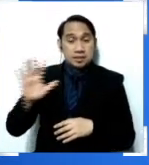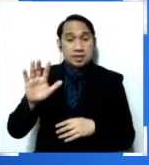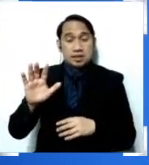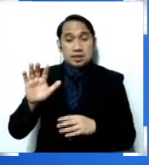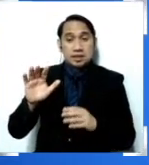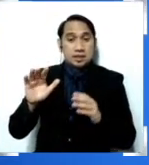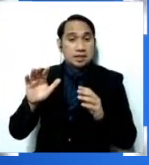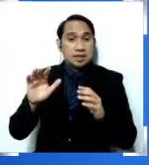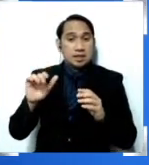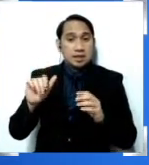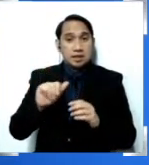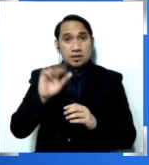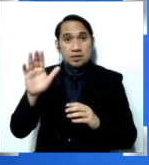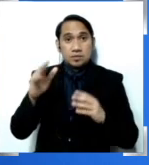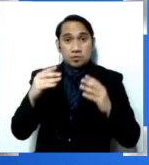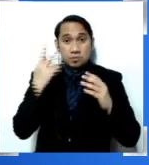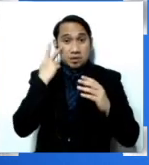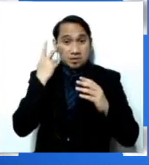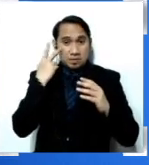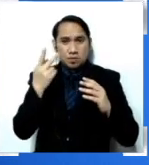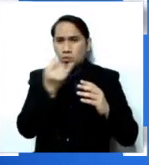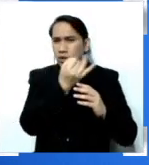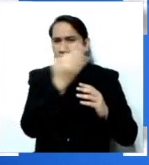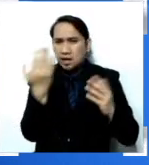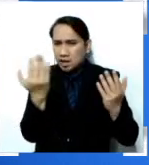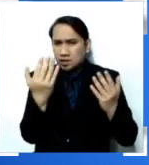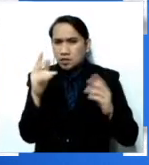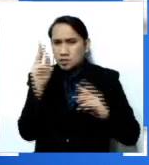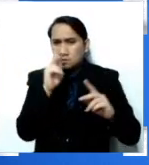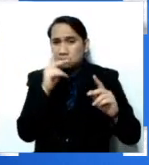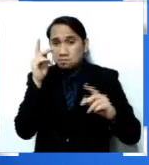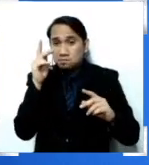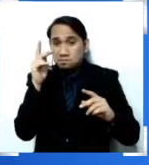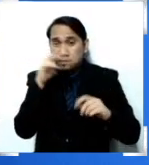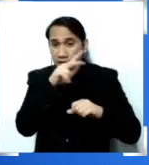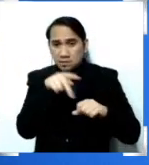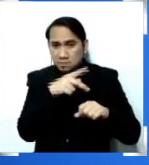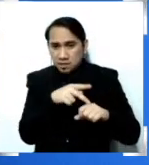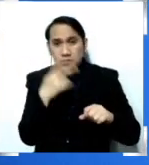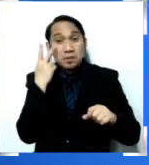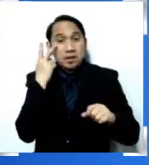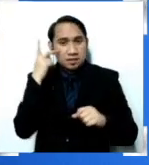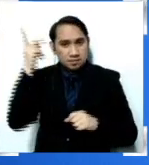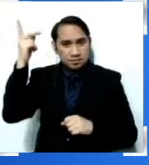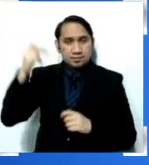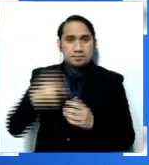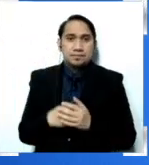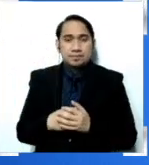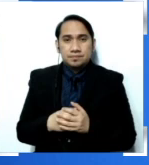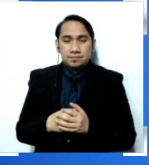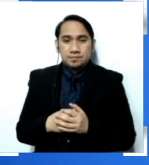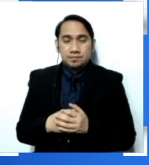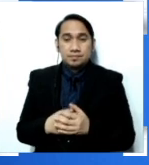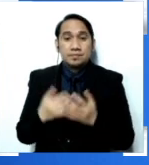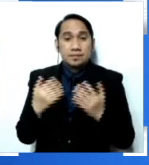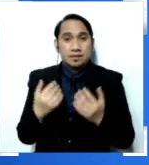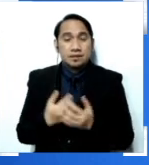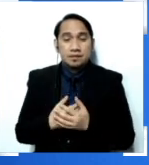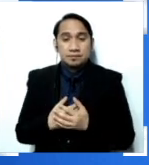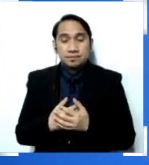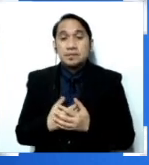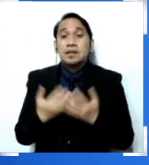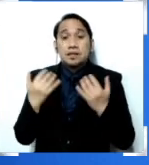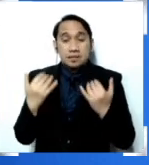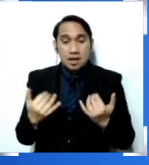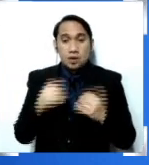ang Pilipinas kung ibabase sa porsyento ng populasyon. Ayon yan sa Our World in Data as of April 28. Singapore pa